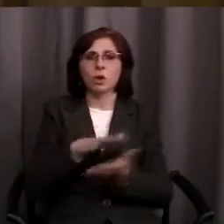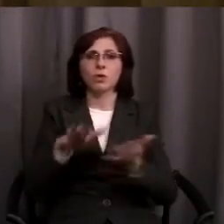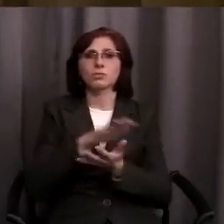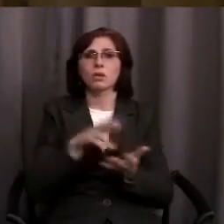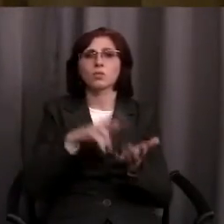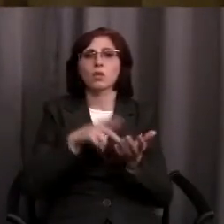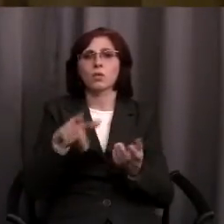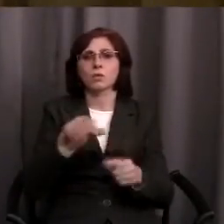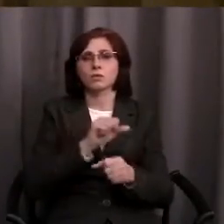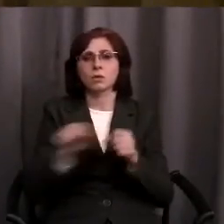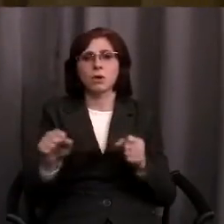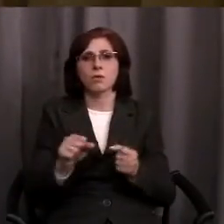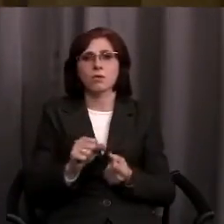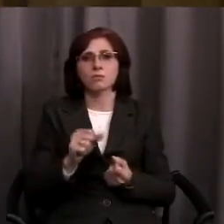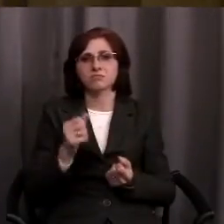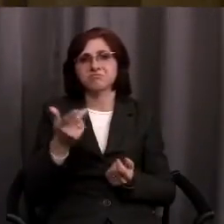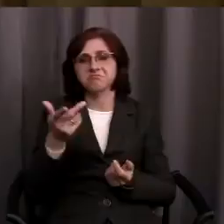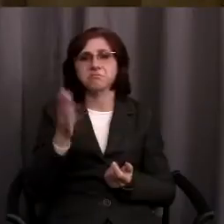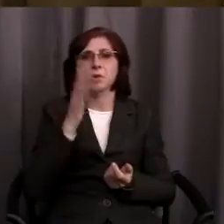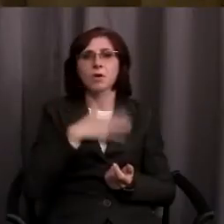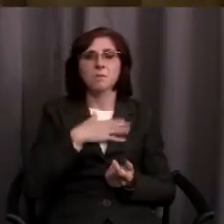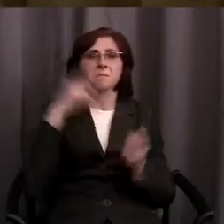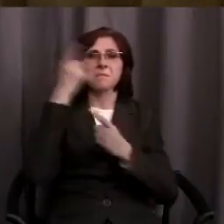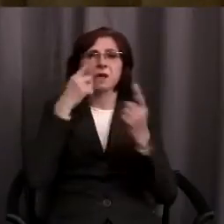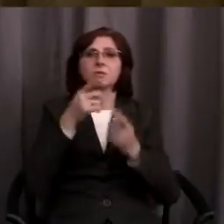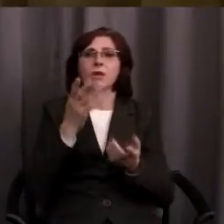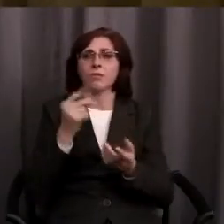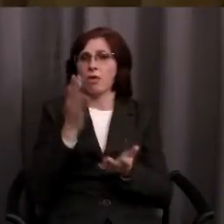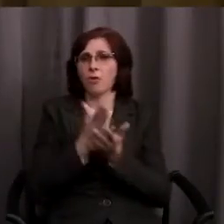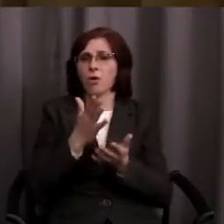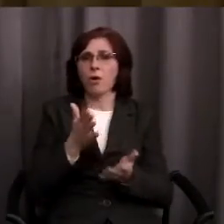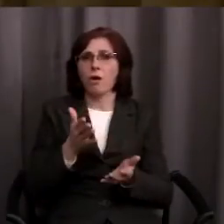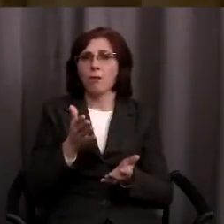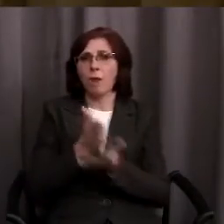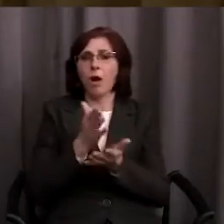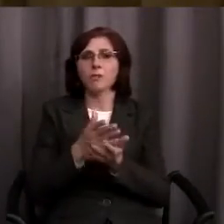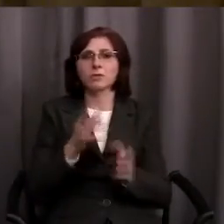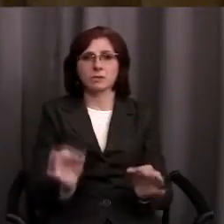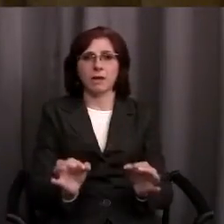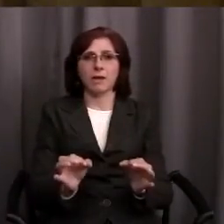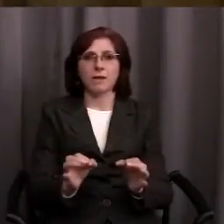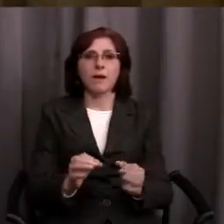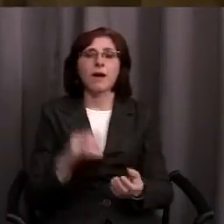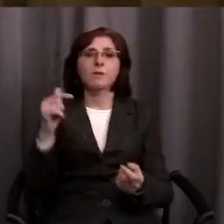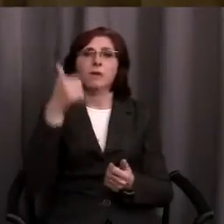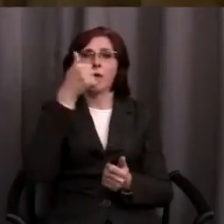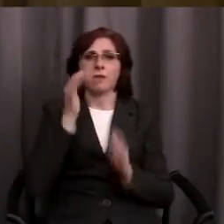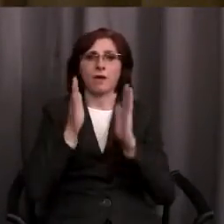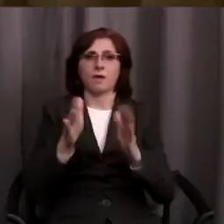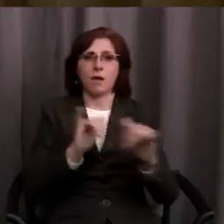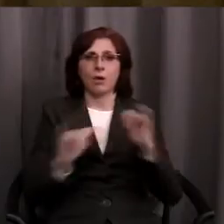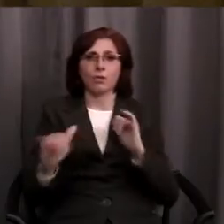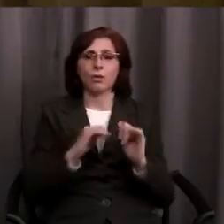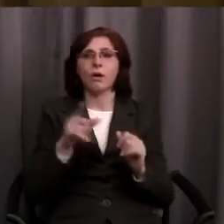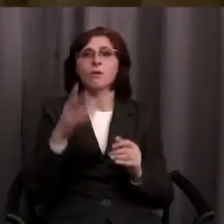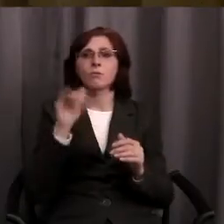które są nastawione nie tylko na pomoc taką doraźną w jednym aspekcie. To